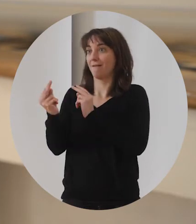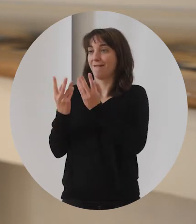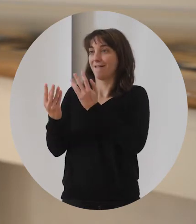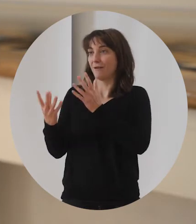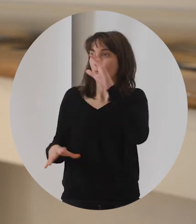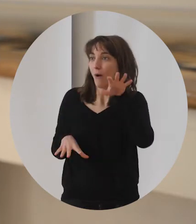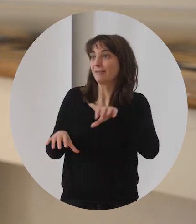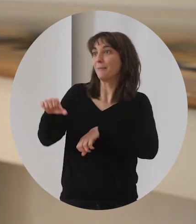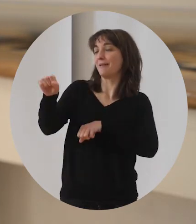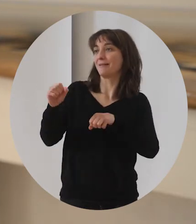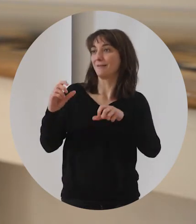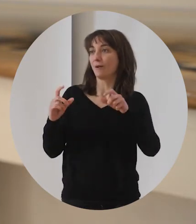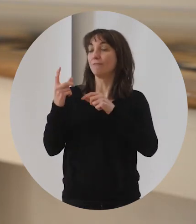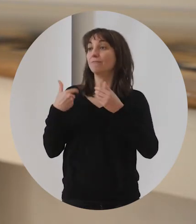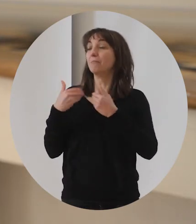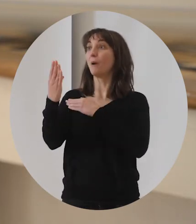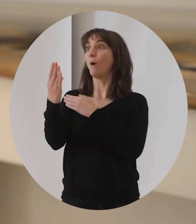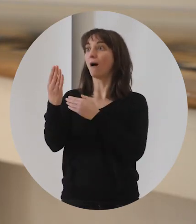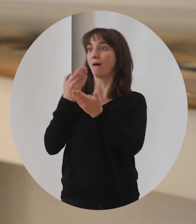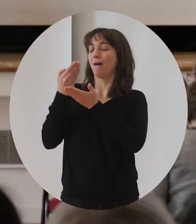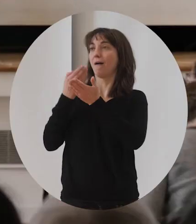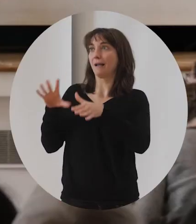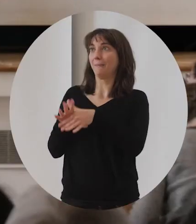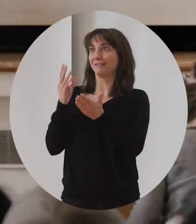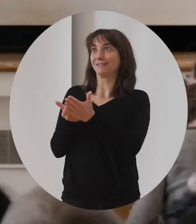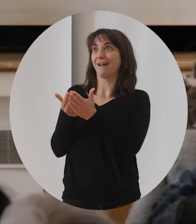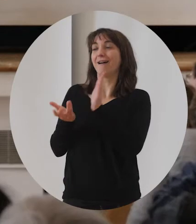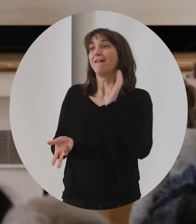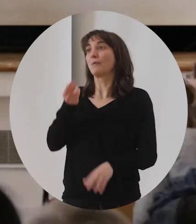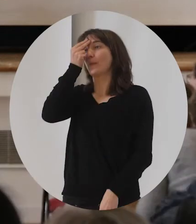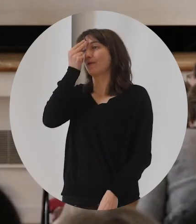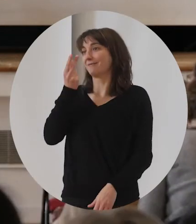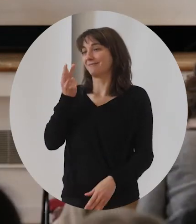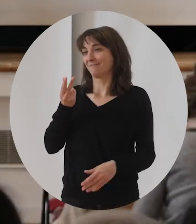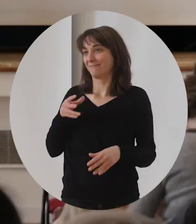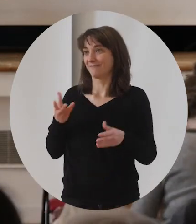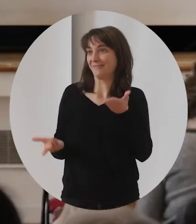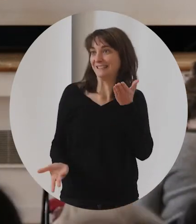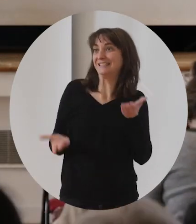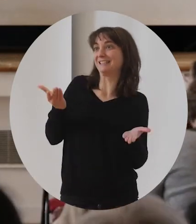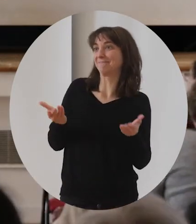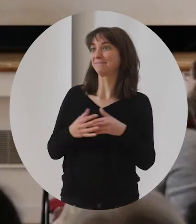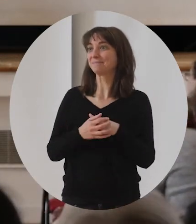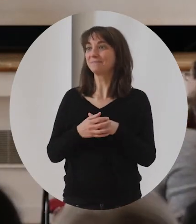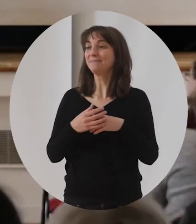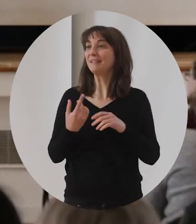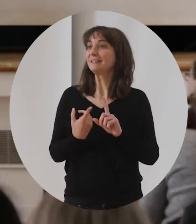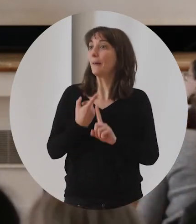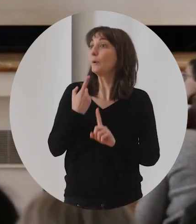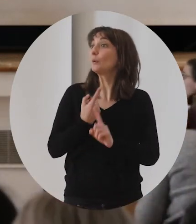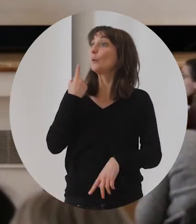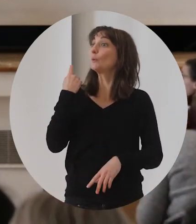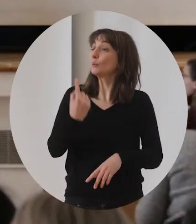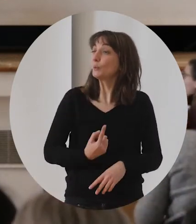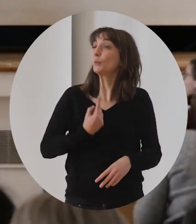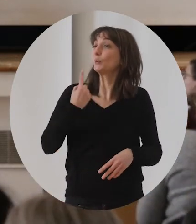par soi-même en miroir dans la glace. Voilà. Je crois que c'est important de